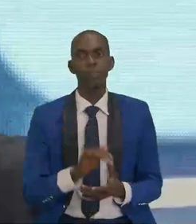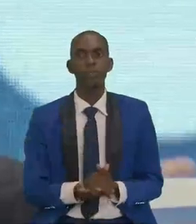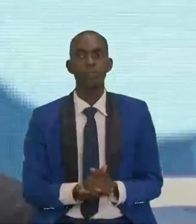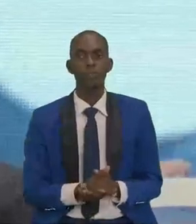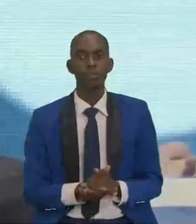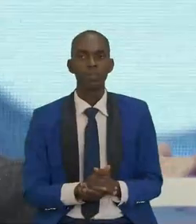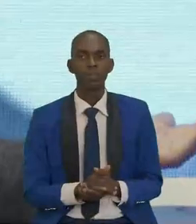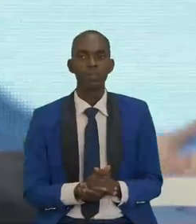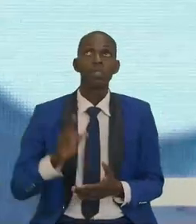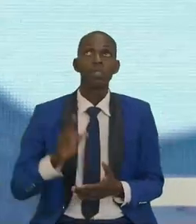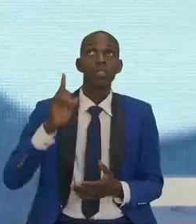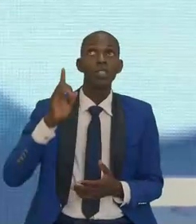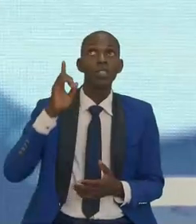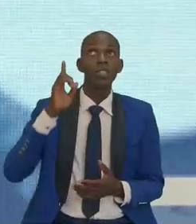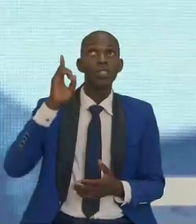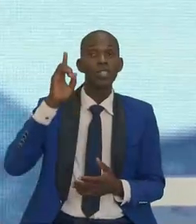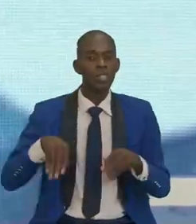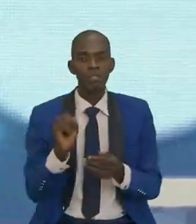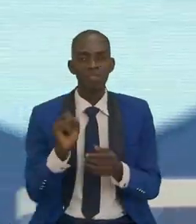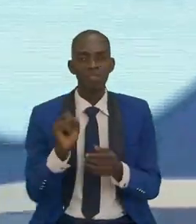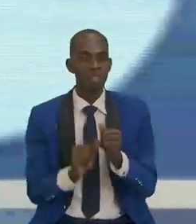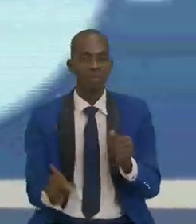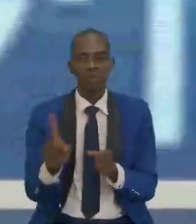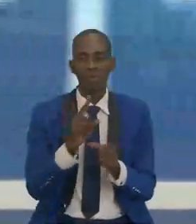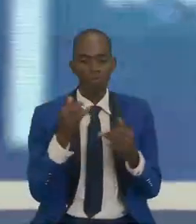le même hier, aujourd'hui, éternellement.